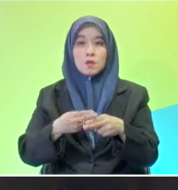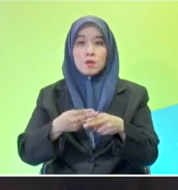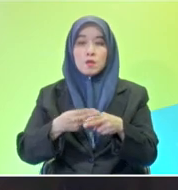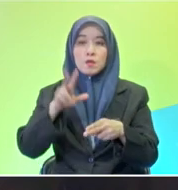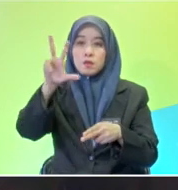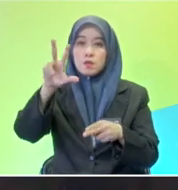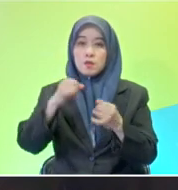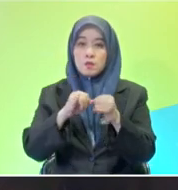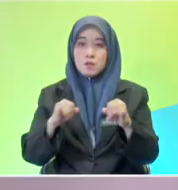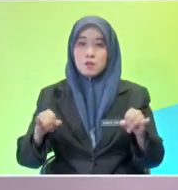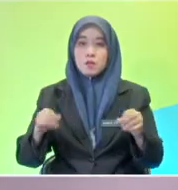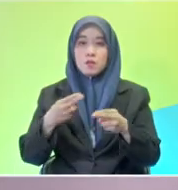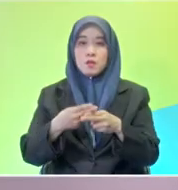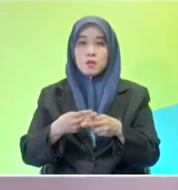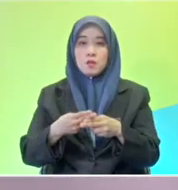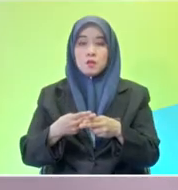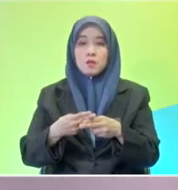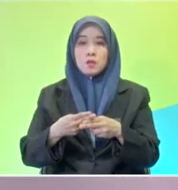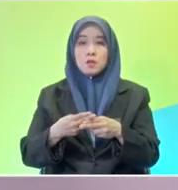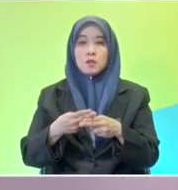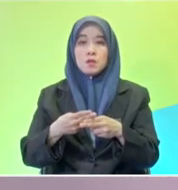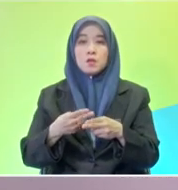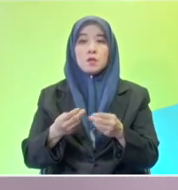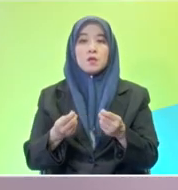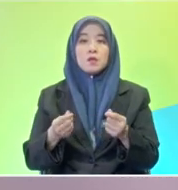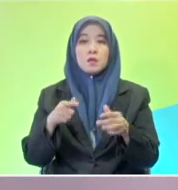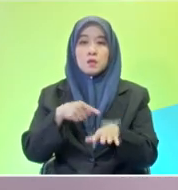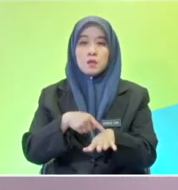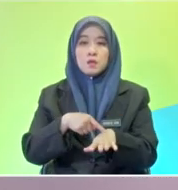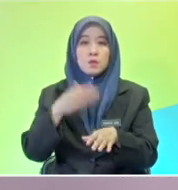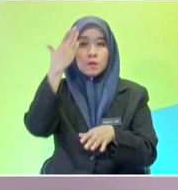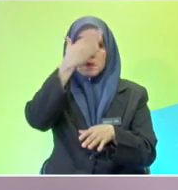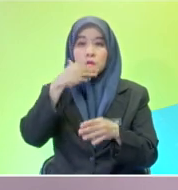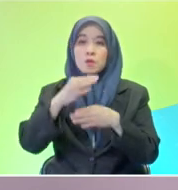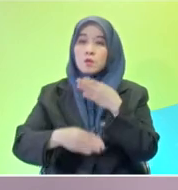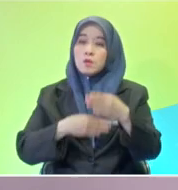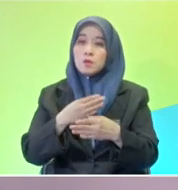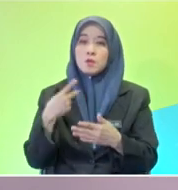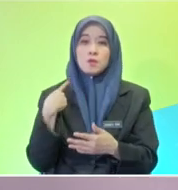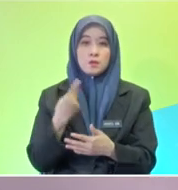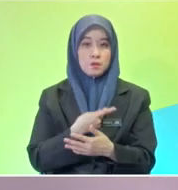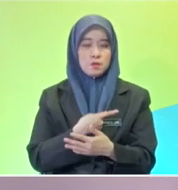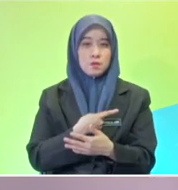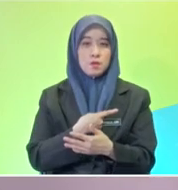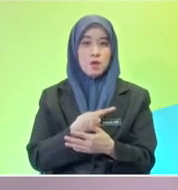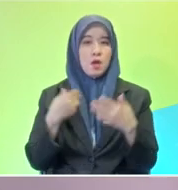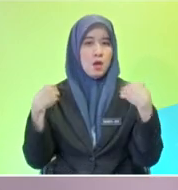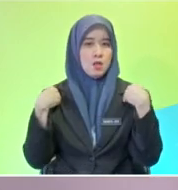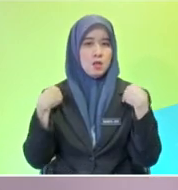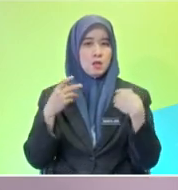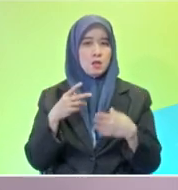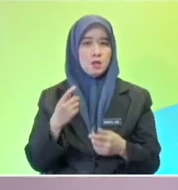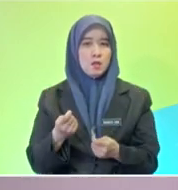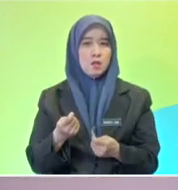tanah utama di permukaan bumi kita. Ya, dan dah namakan ni kan, cikgu. Ada tak sedikit ganjaran untuk